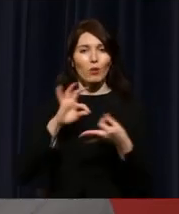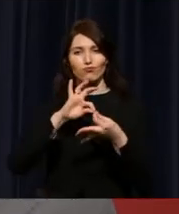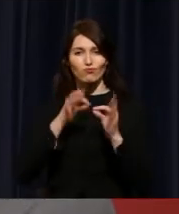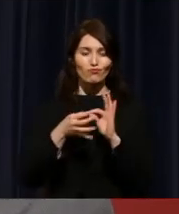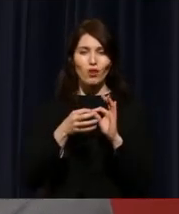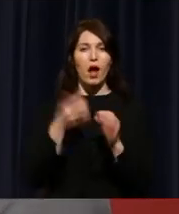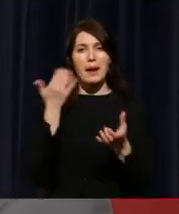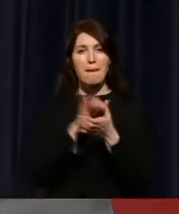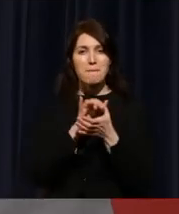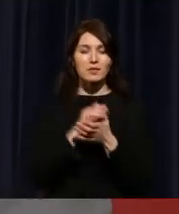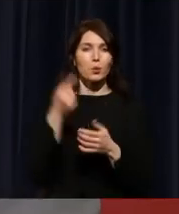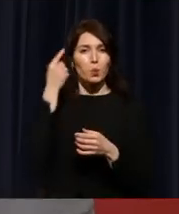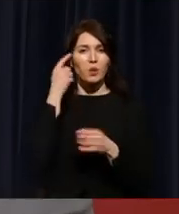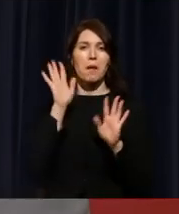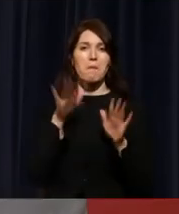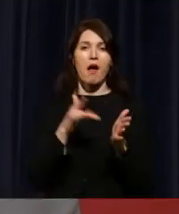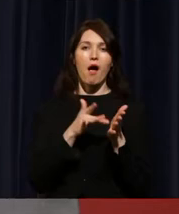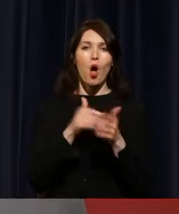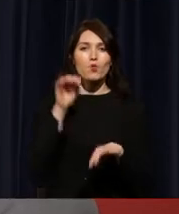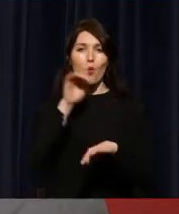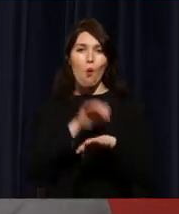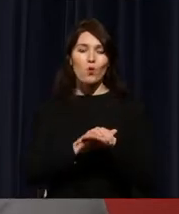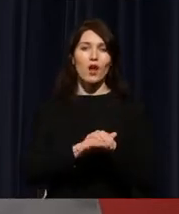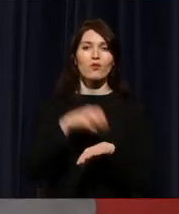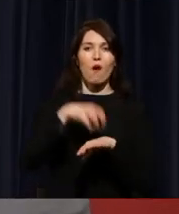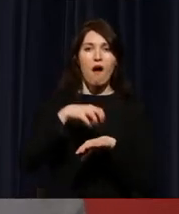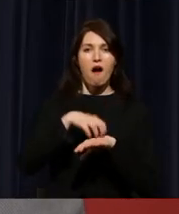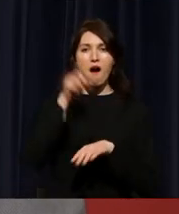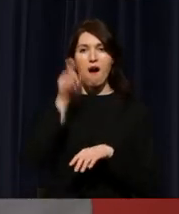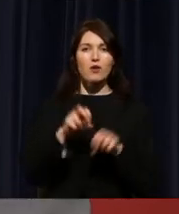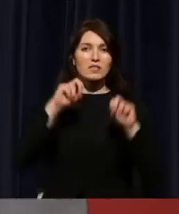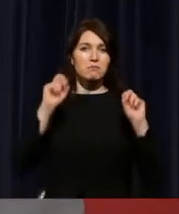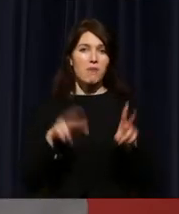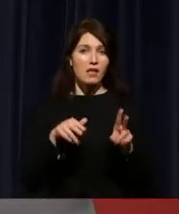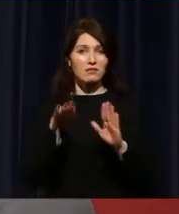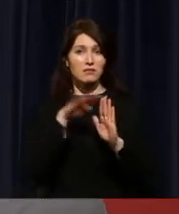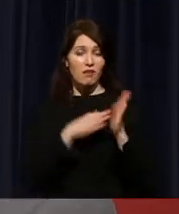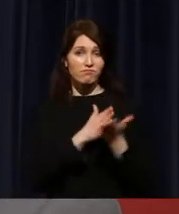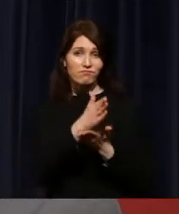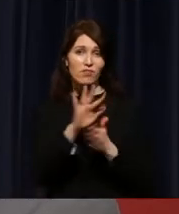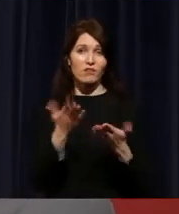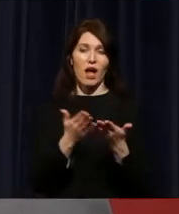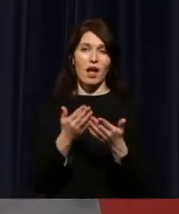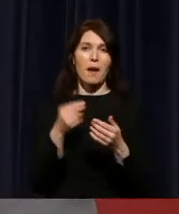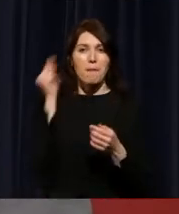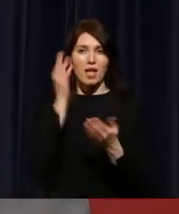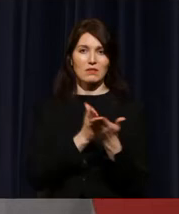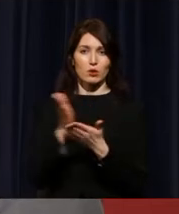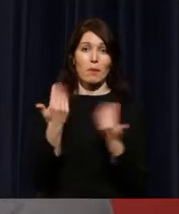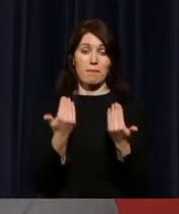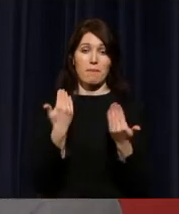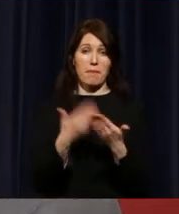detalizētāk iepazīties arī, piemēram, ar kādu konkrētu ārstu specialitāti vai virzienu. Piemēram,